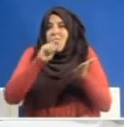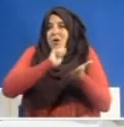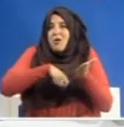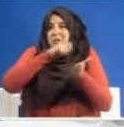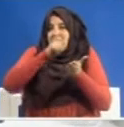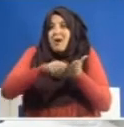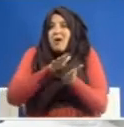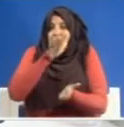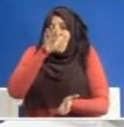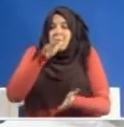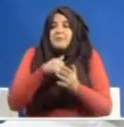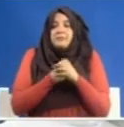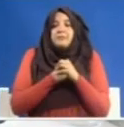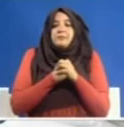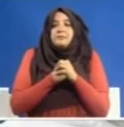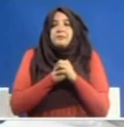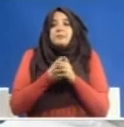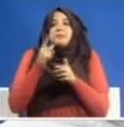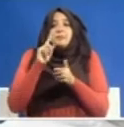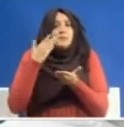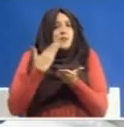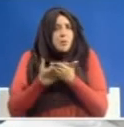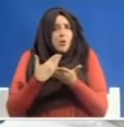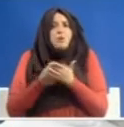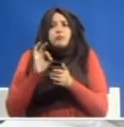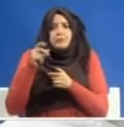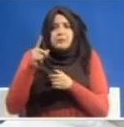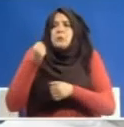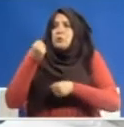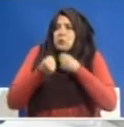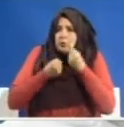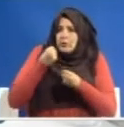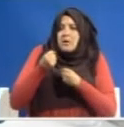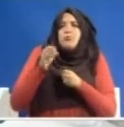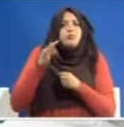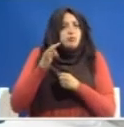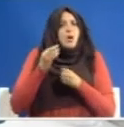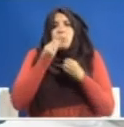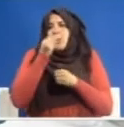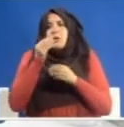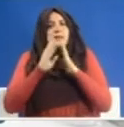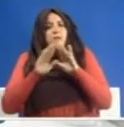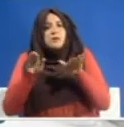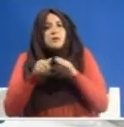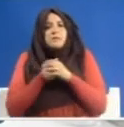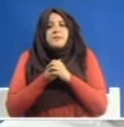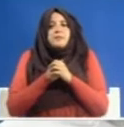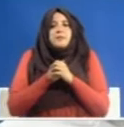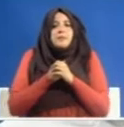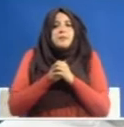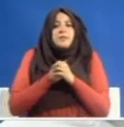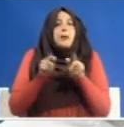لابد من التثبت والتحقق. فإذا تأكد ذلك كله نقول يصح ذلك، بل حتى ممكن نروح